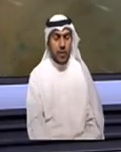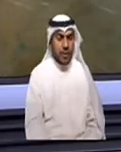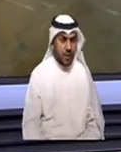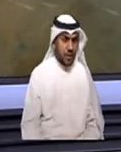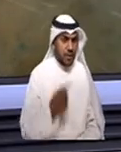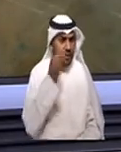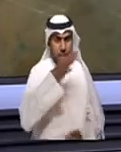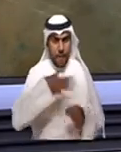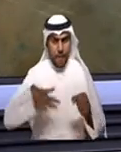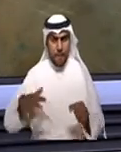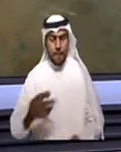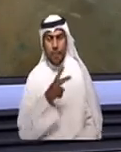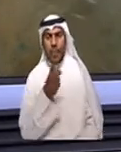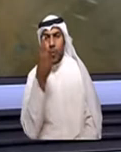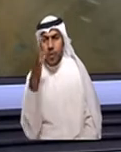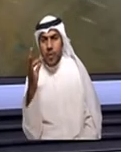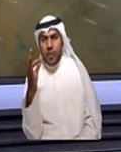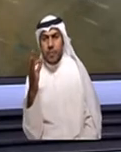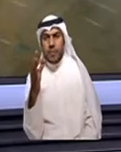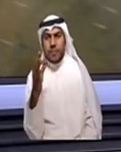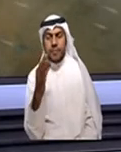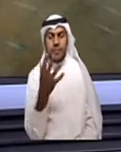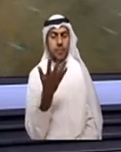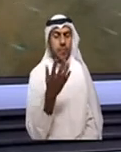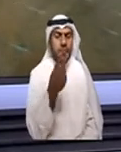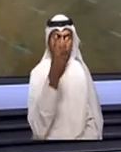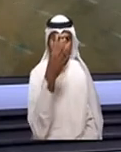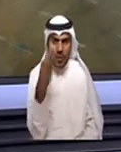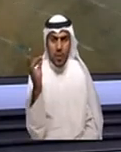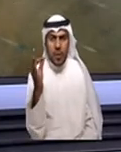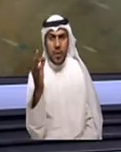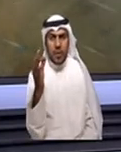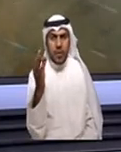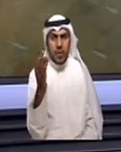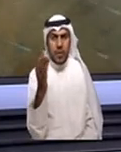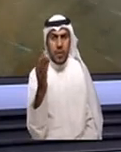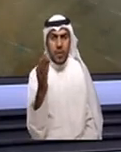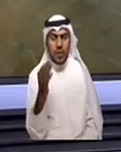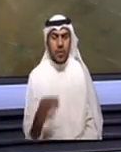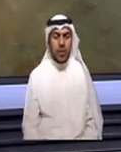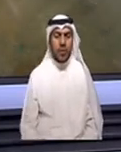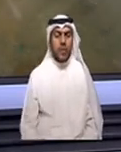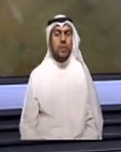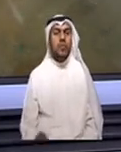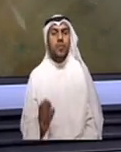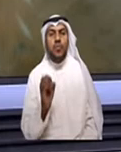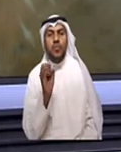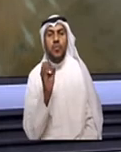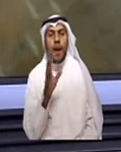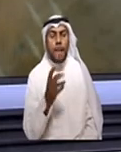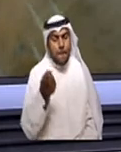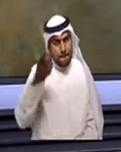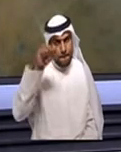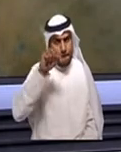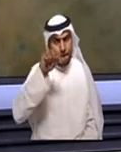بشكل عام متفاوتة ما بين 31 إلى 32 درجة مئوية ابتداء من منتصف نهار يوم الغد. راح يكون